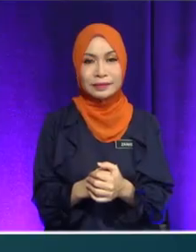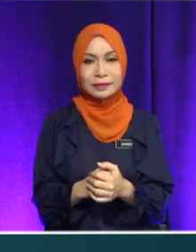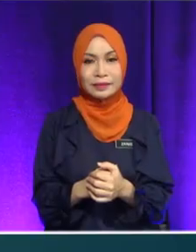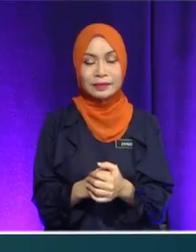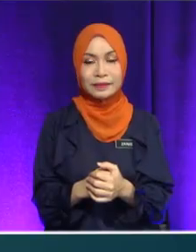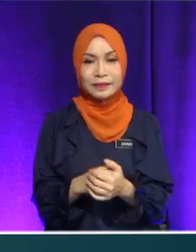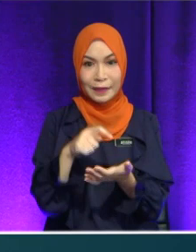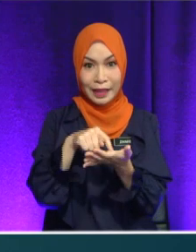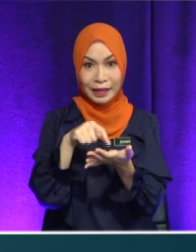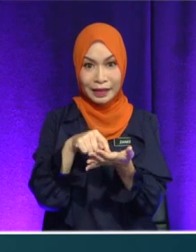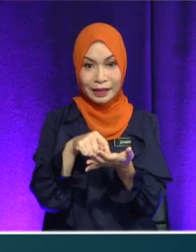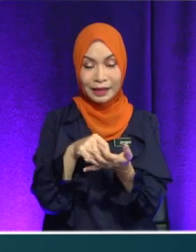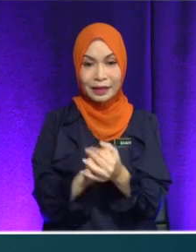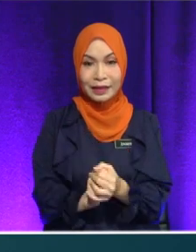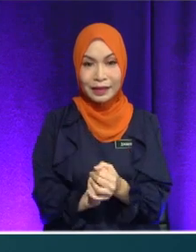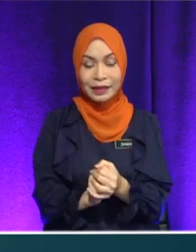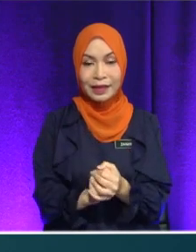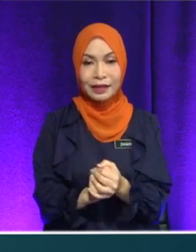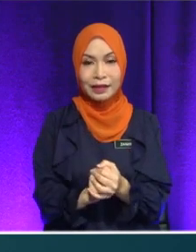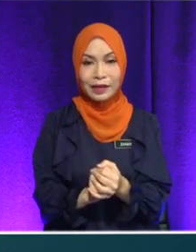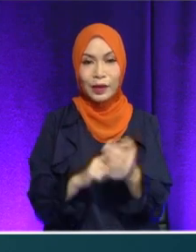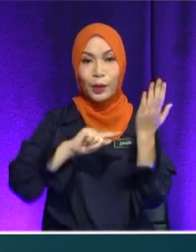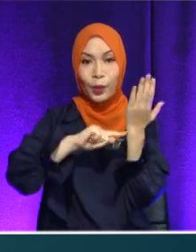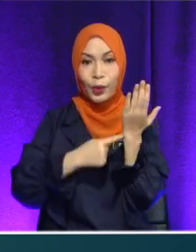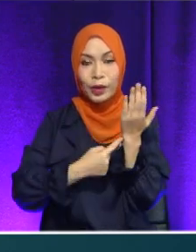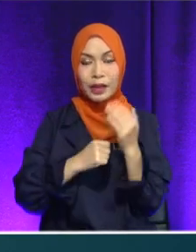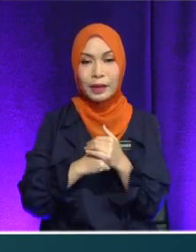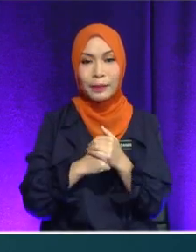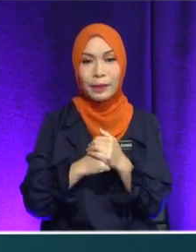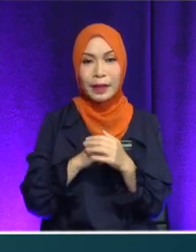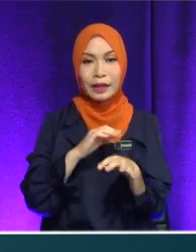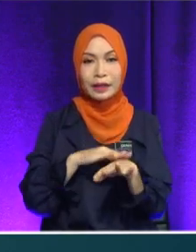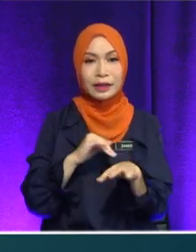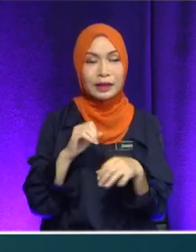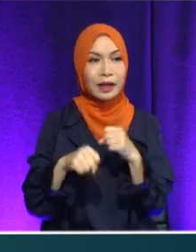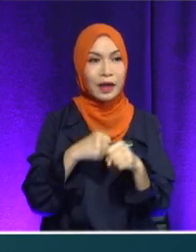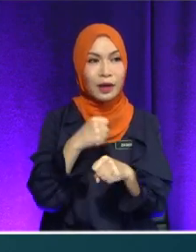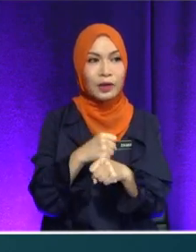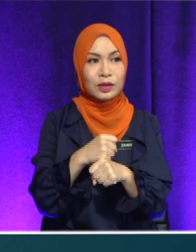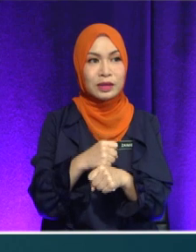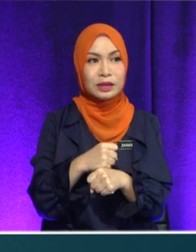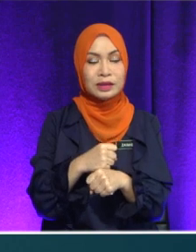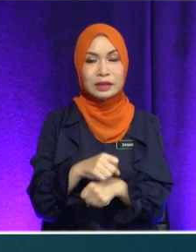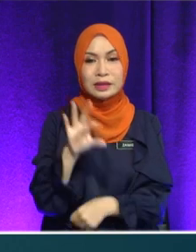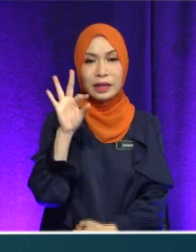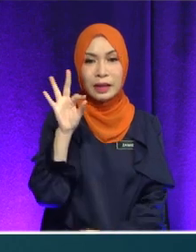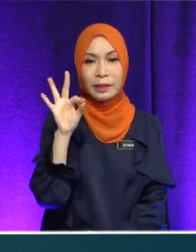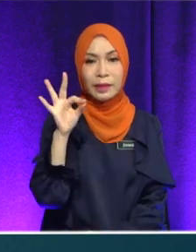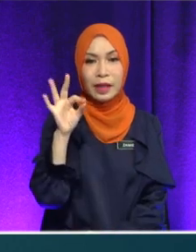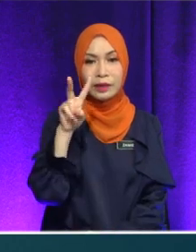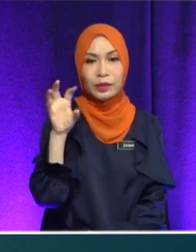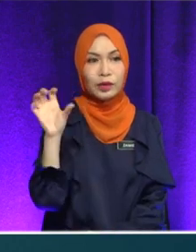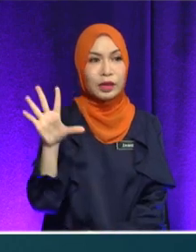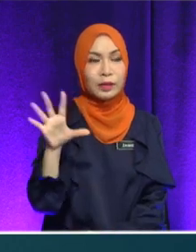yang wujud pada tahun 1905 hingga 1925 Oke kalau tengok pada peredaran dua